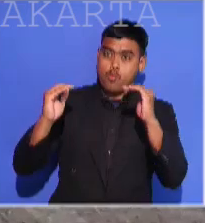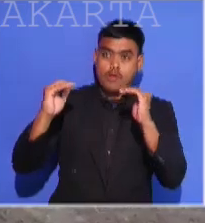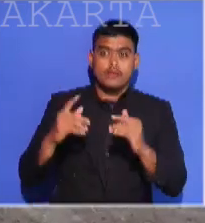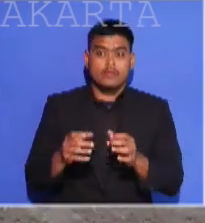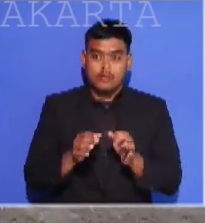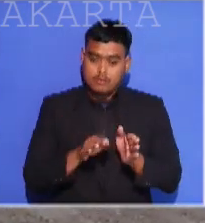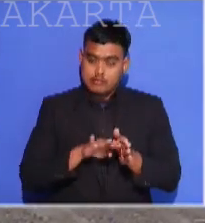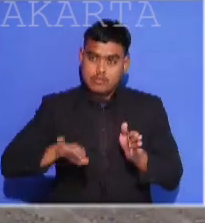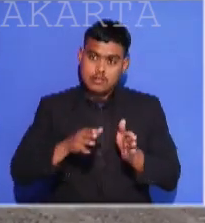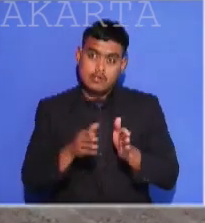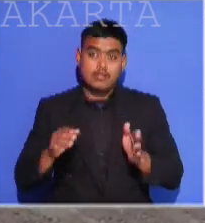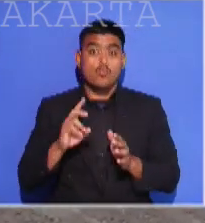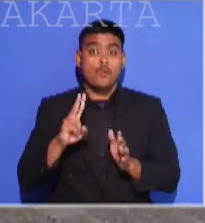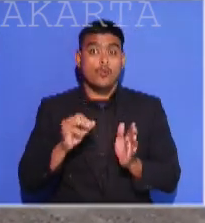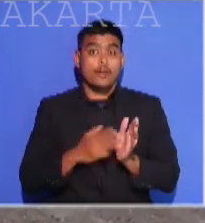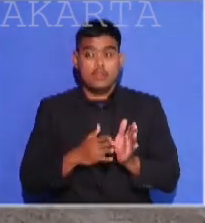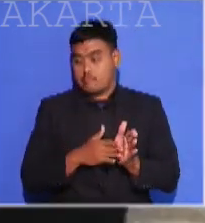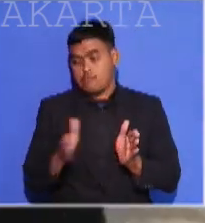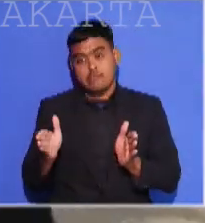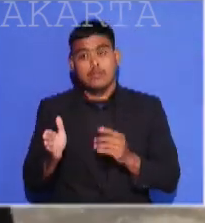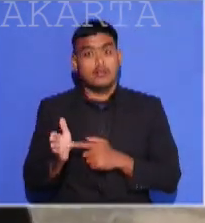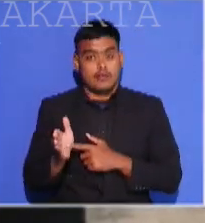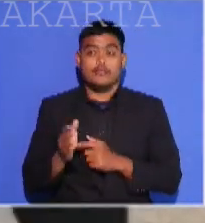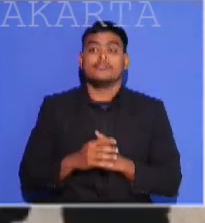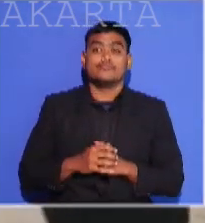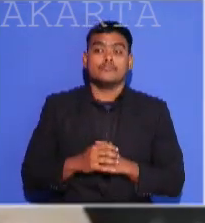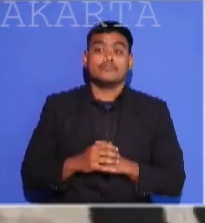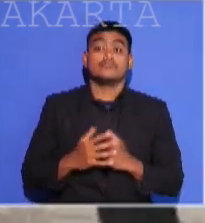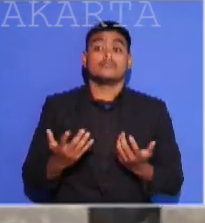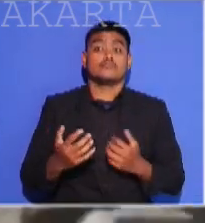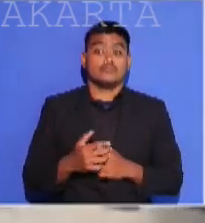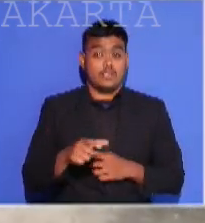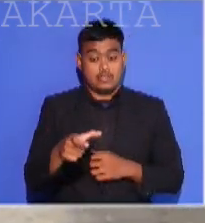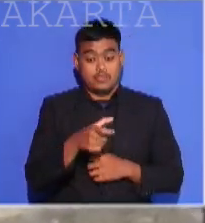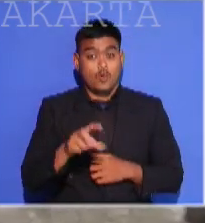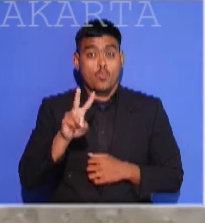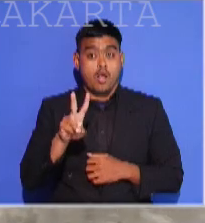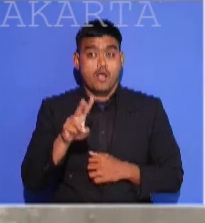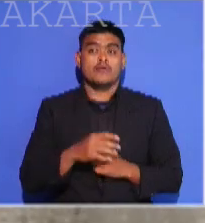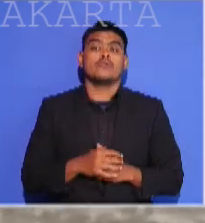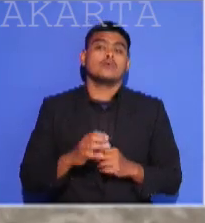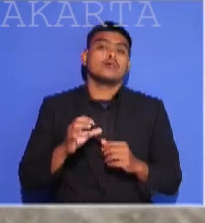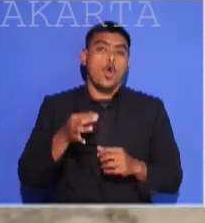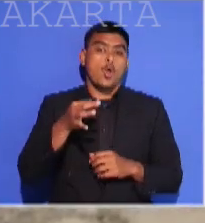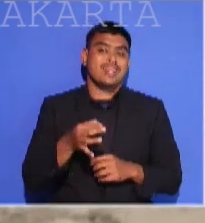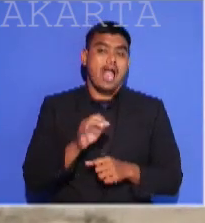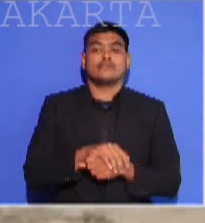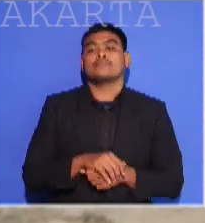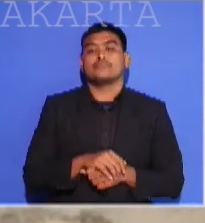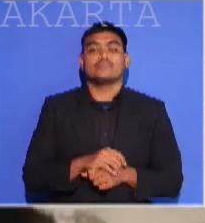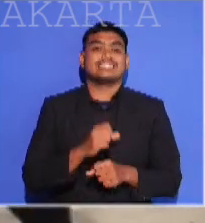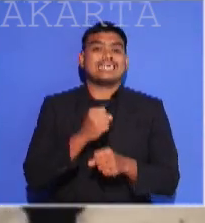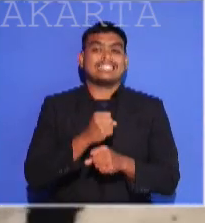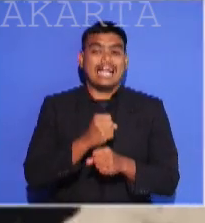dua Kemantren yang menjadi perhatian BPBD kota Yogyakarta yakni Kota Gede dan Umbul Harjo karena berdekatan dengan Caesar